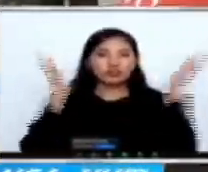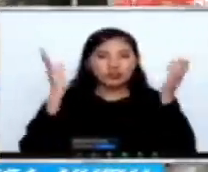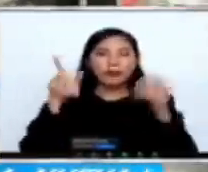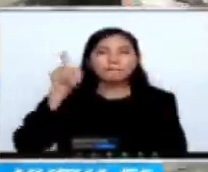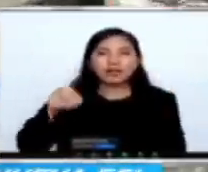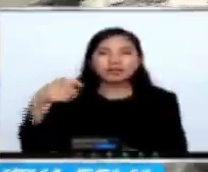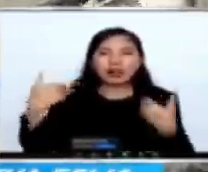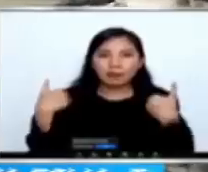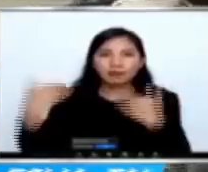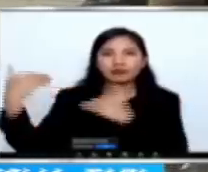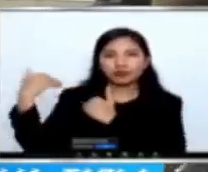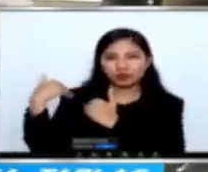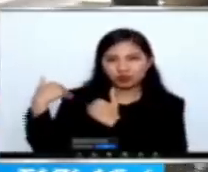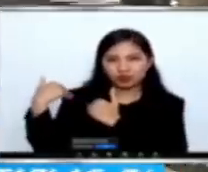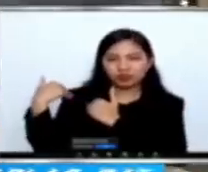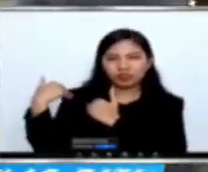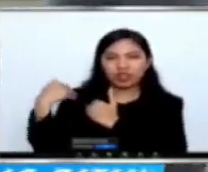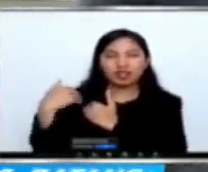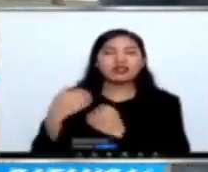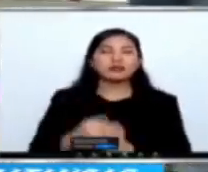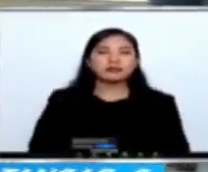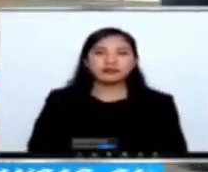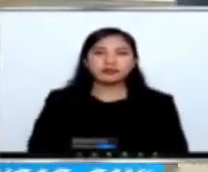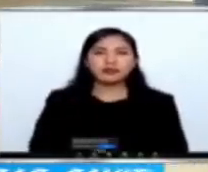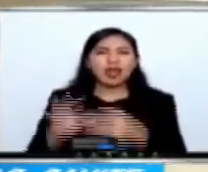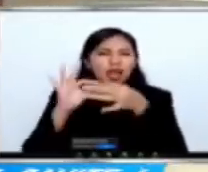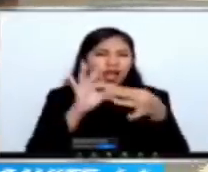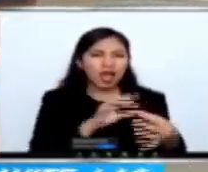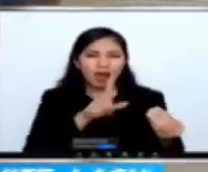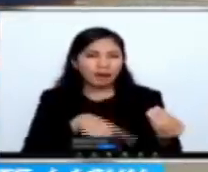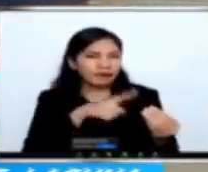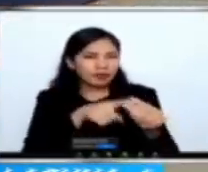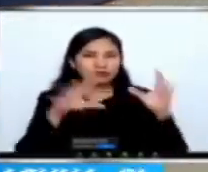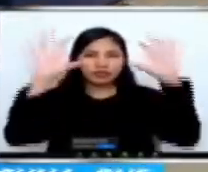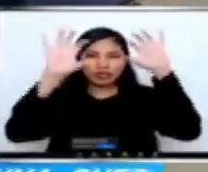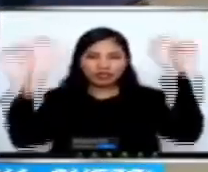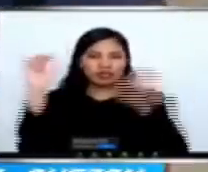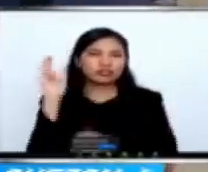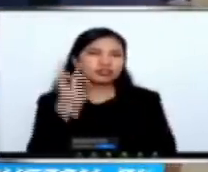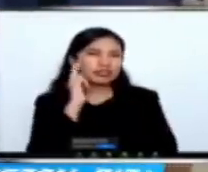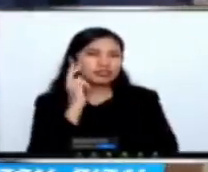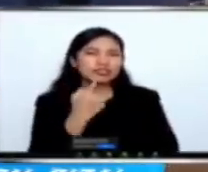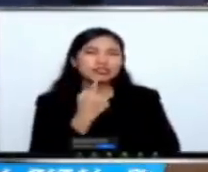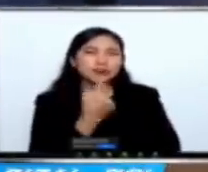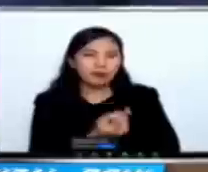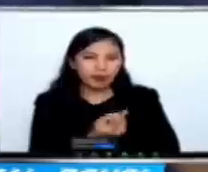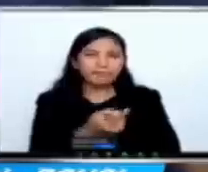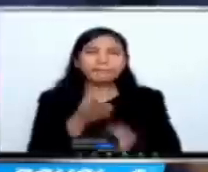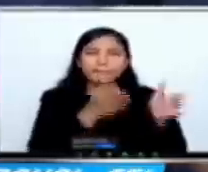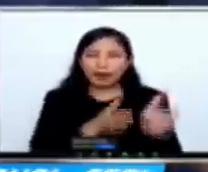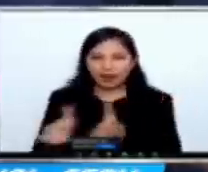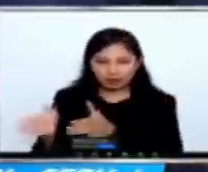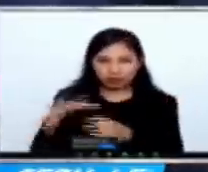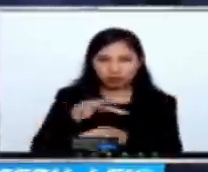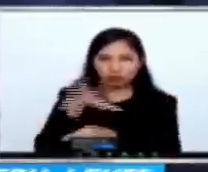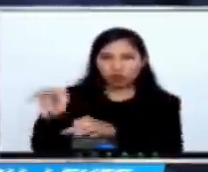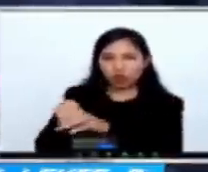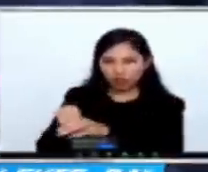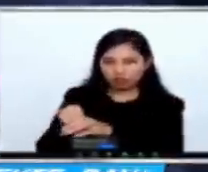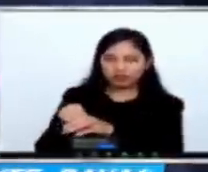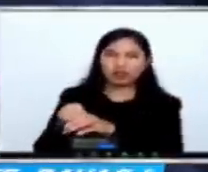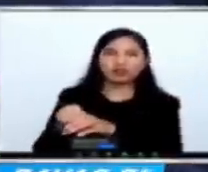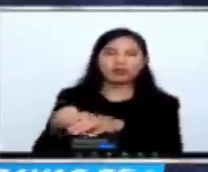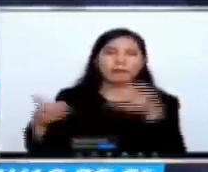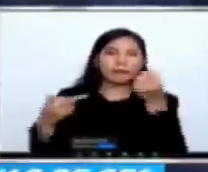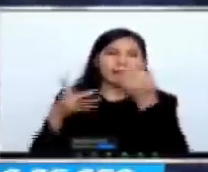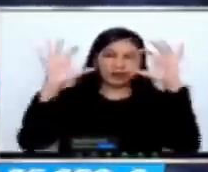tumakbo sa pagkapangalawang pangulo sa 2022. Sa mga sandaling ito, Rafi,